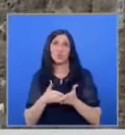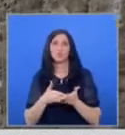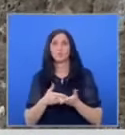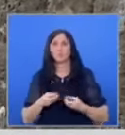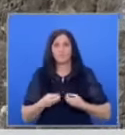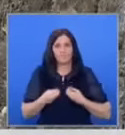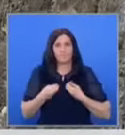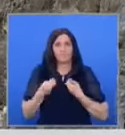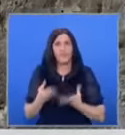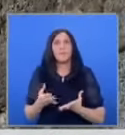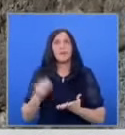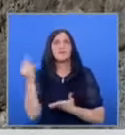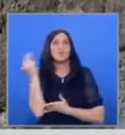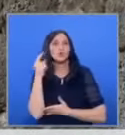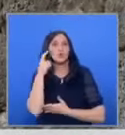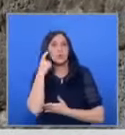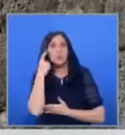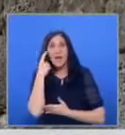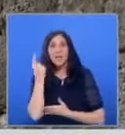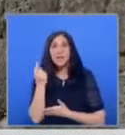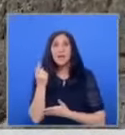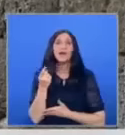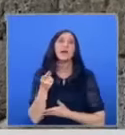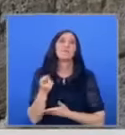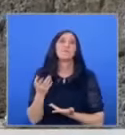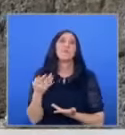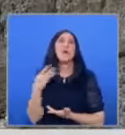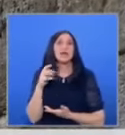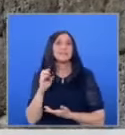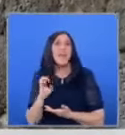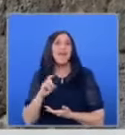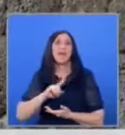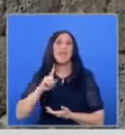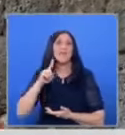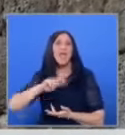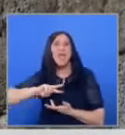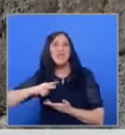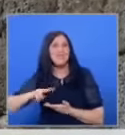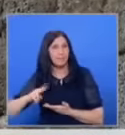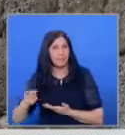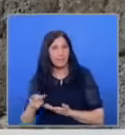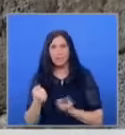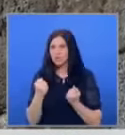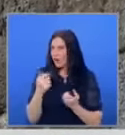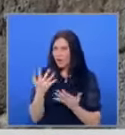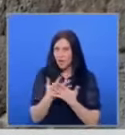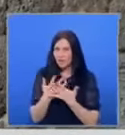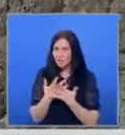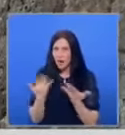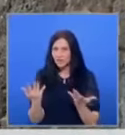си съзнание в есето повече, отколкото в интерпретативното съчинение. А живеете ли в мрежата?